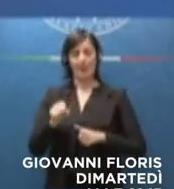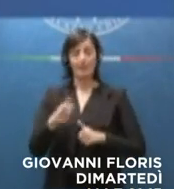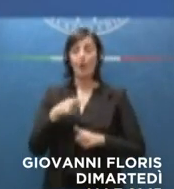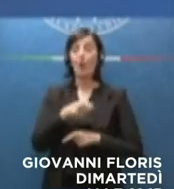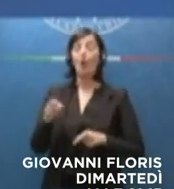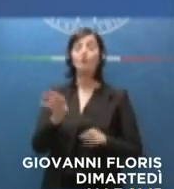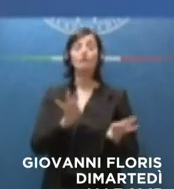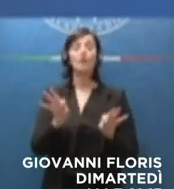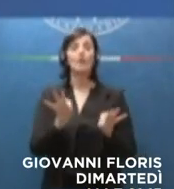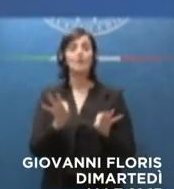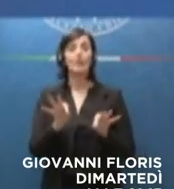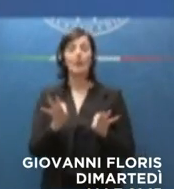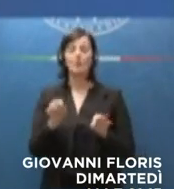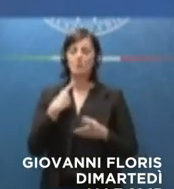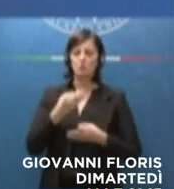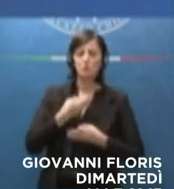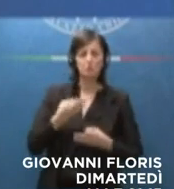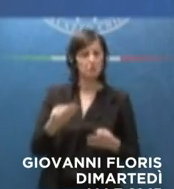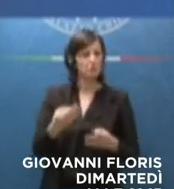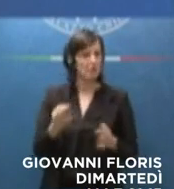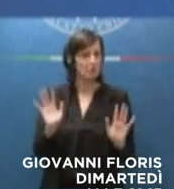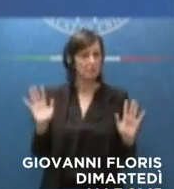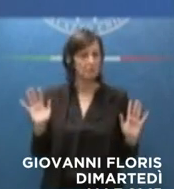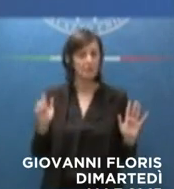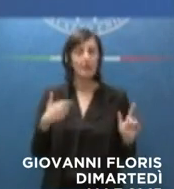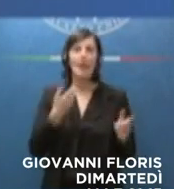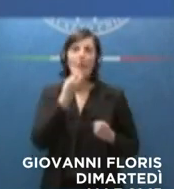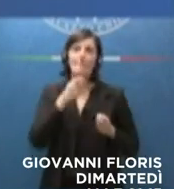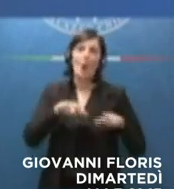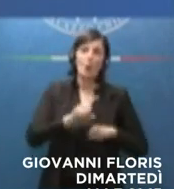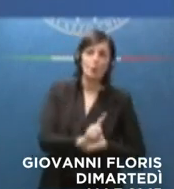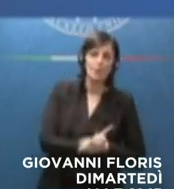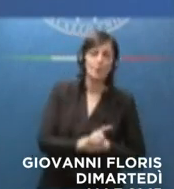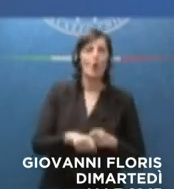sono giuste, che non sono bonus, che non sono